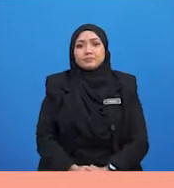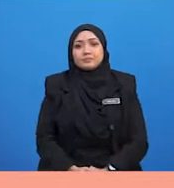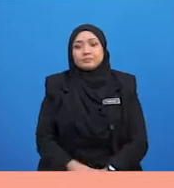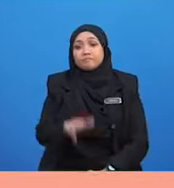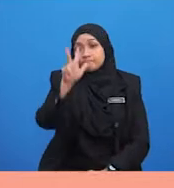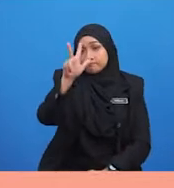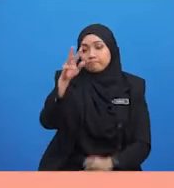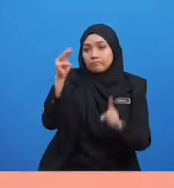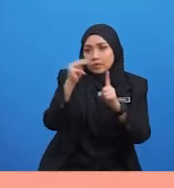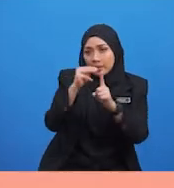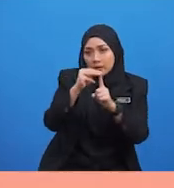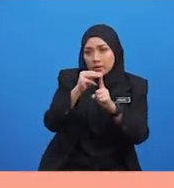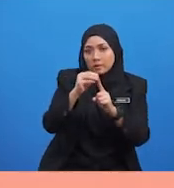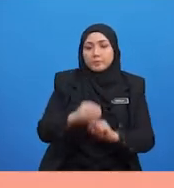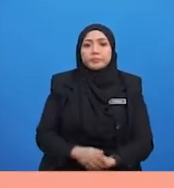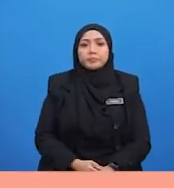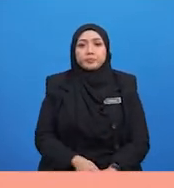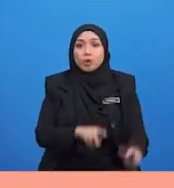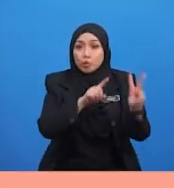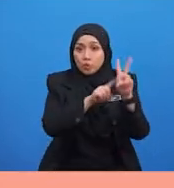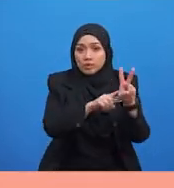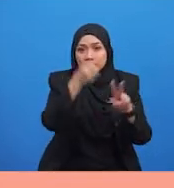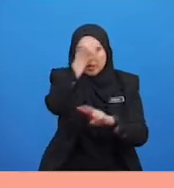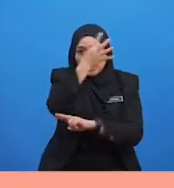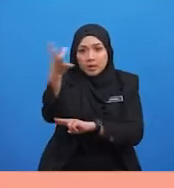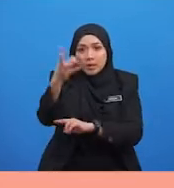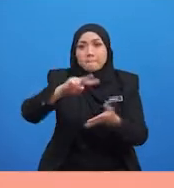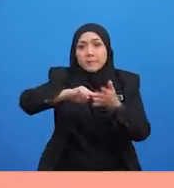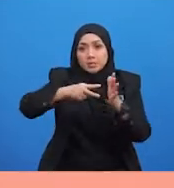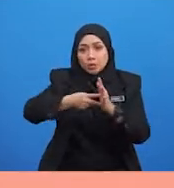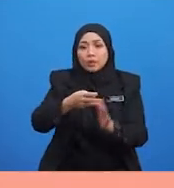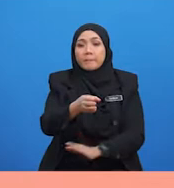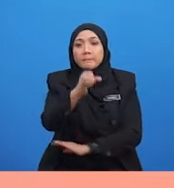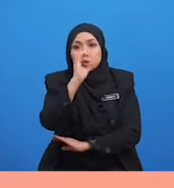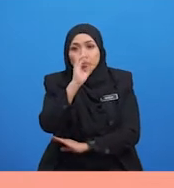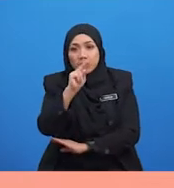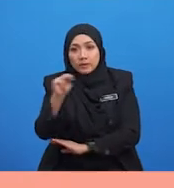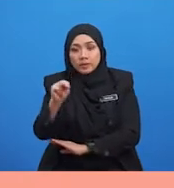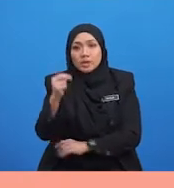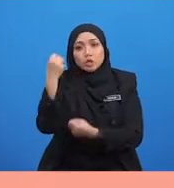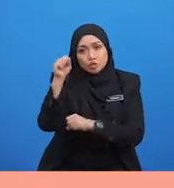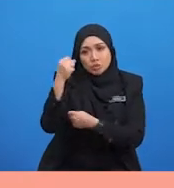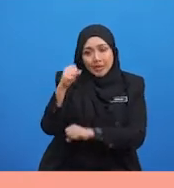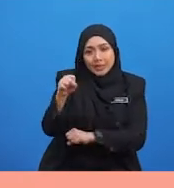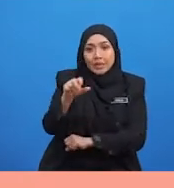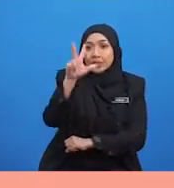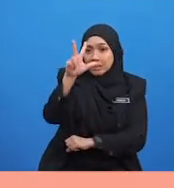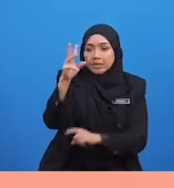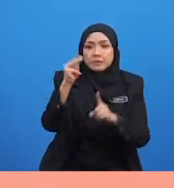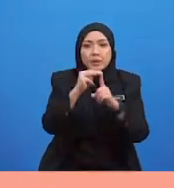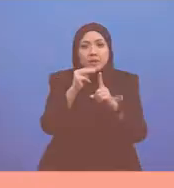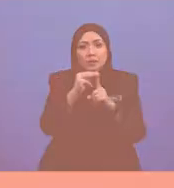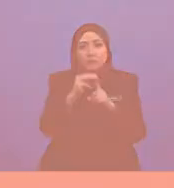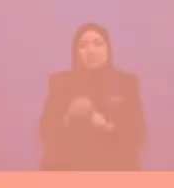bersamaan dengan tiga markah. Dua, nyatakan maksud minuman sukan bersamaan dengan tiga